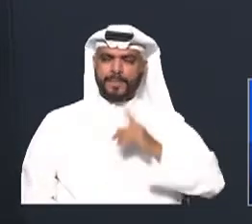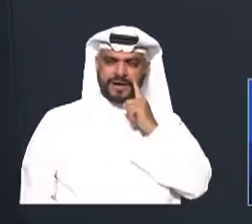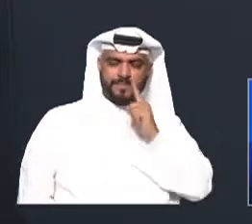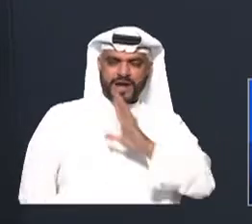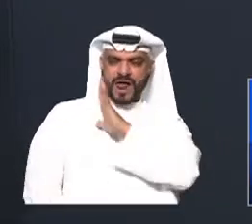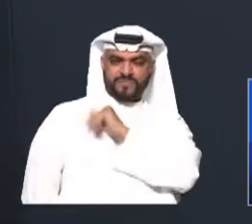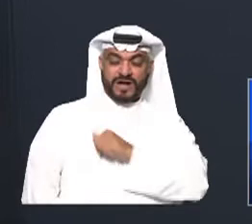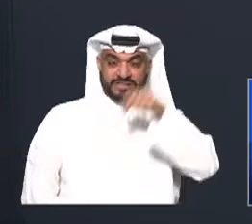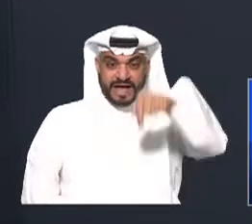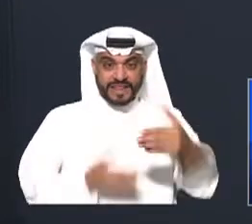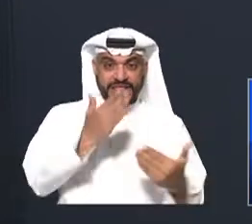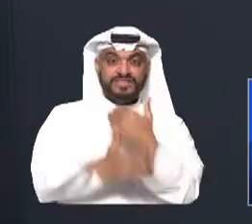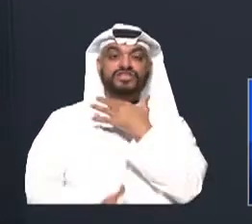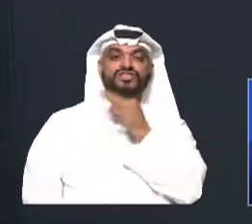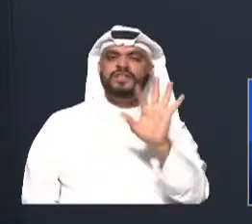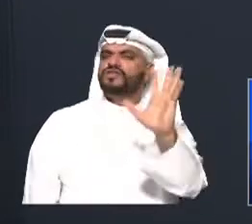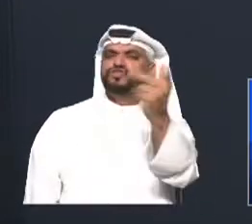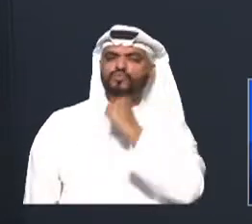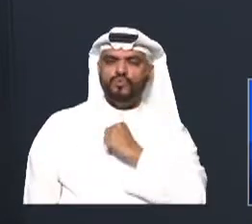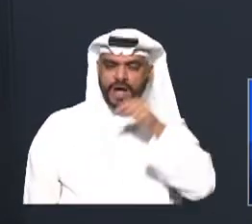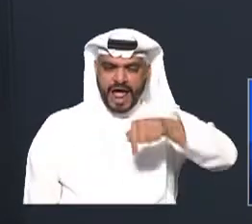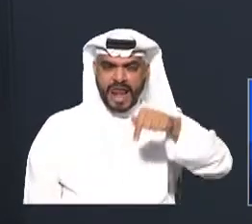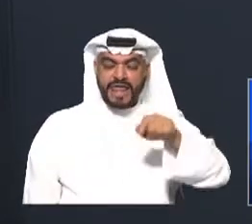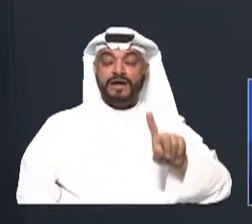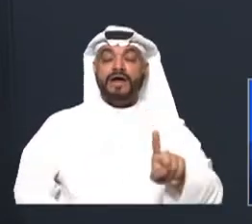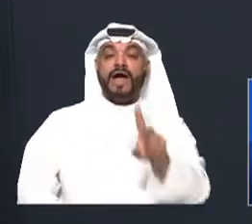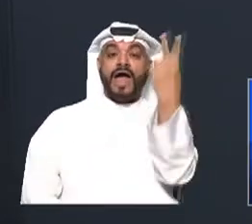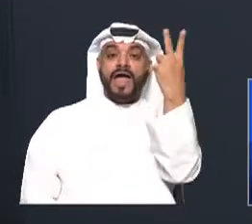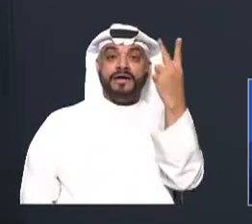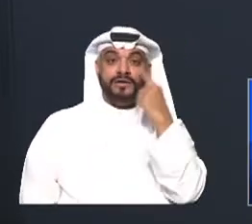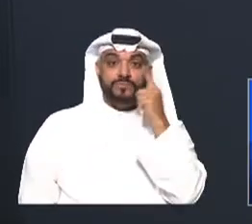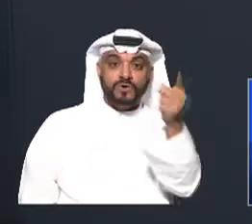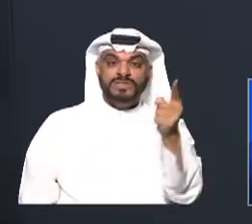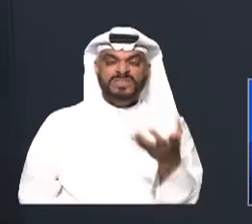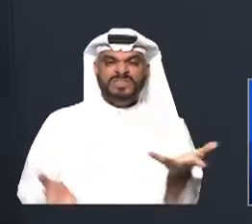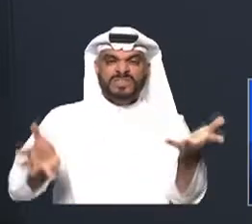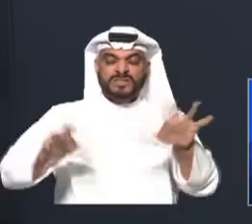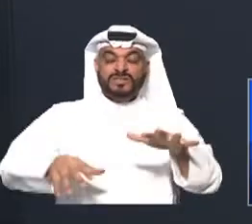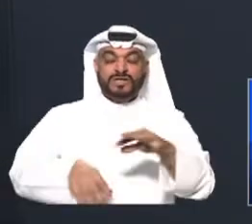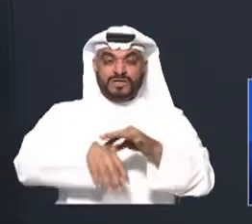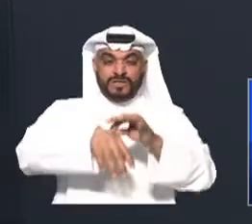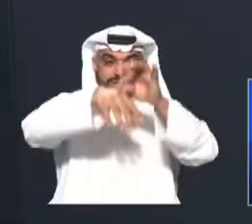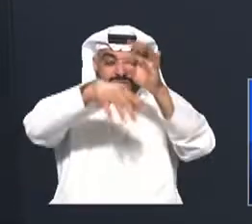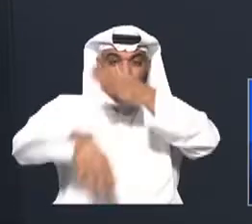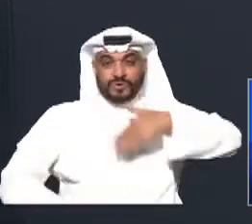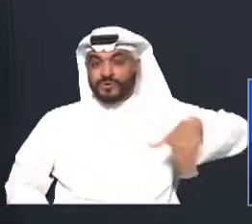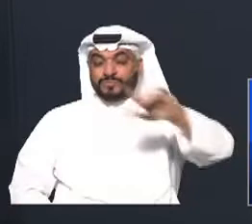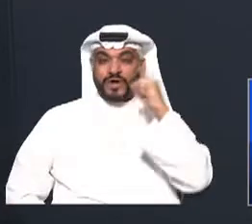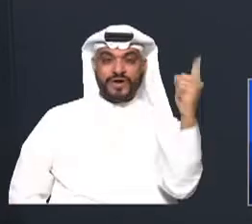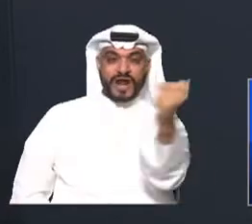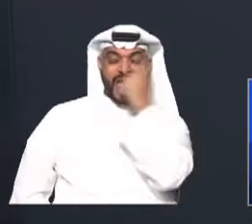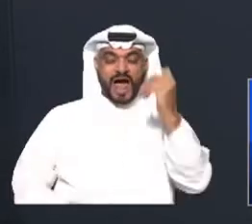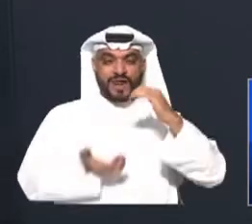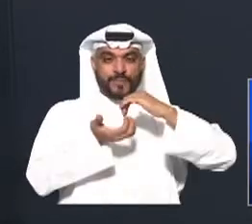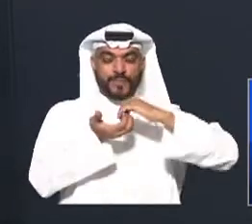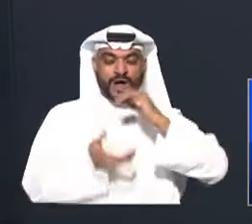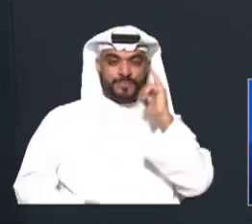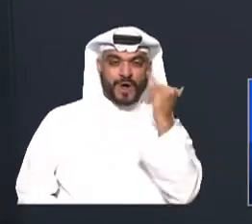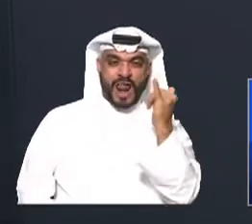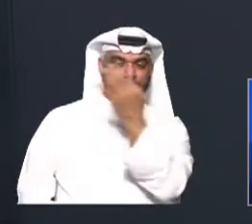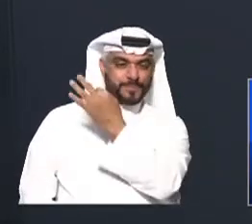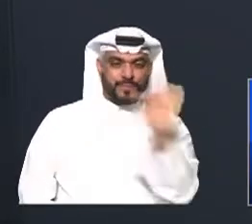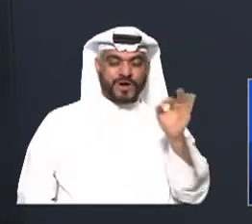الجديد هذه المرة، وربما كلنا لاحظنا ذلك، هو حجم التفاعل والتضامن والتعاطف